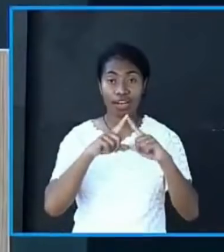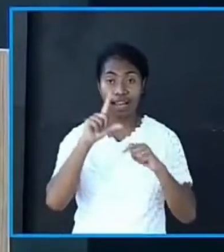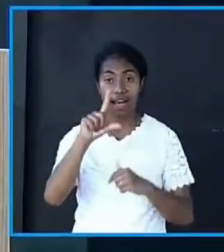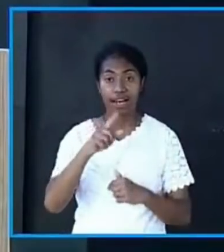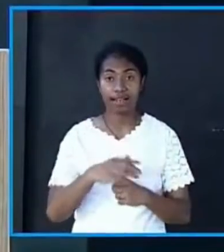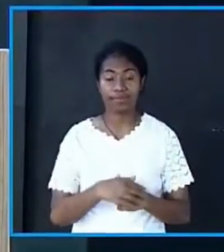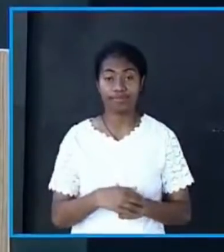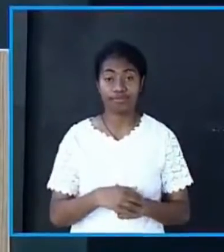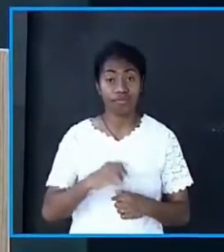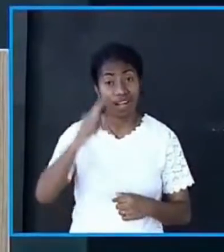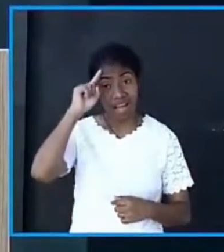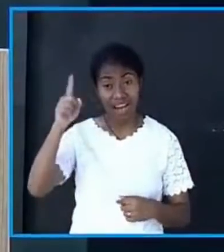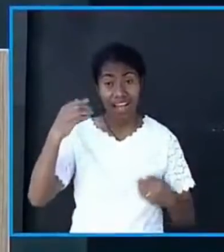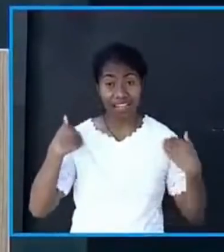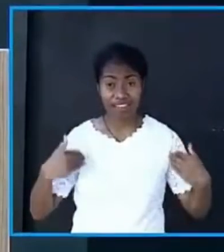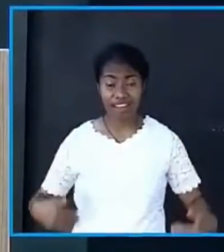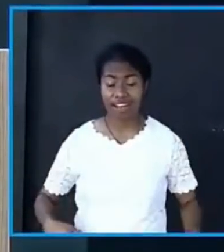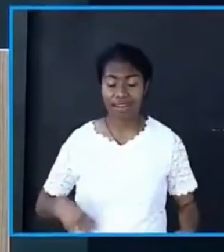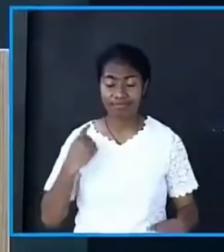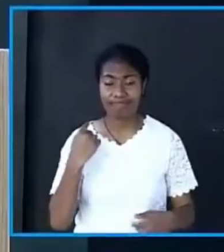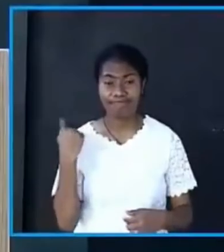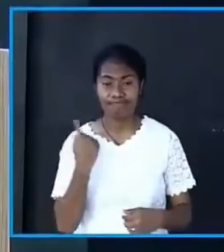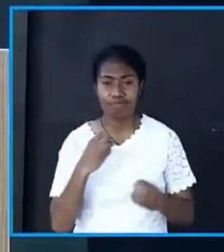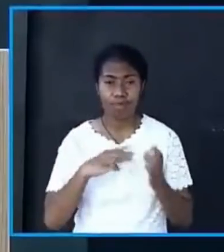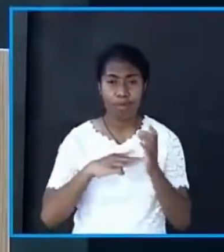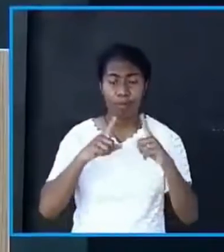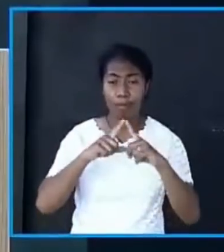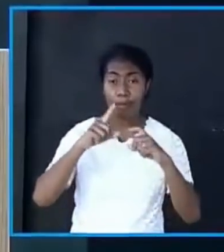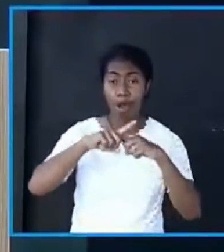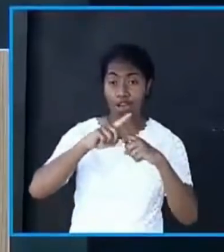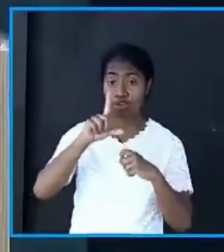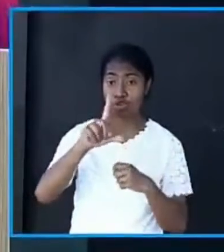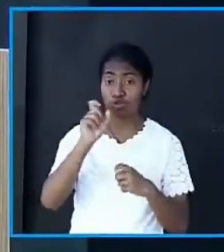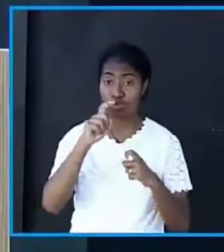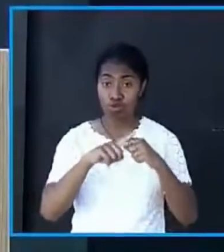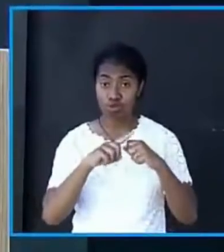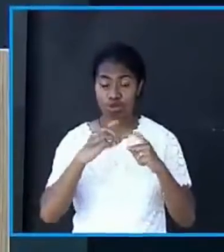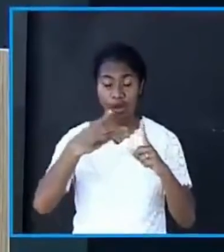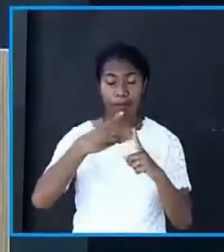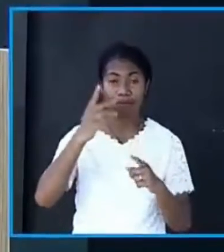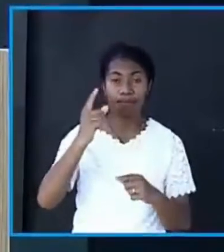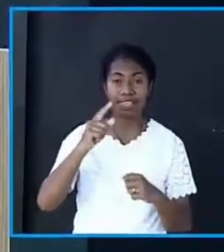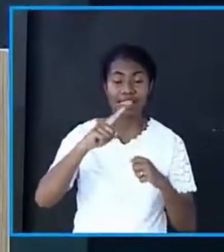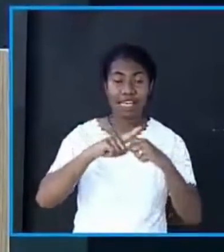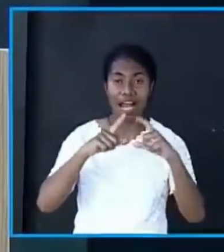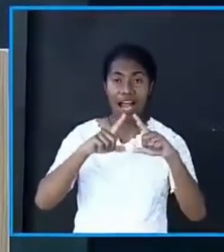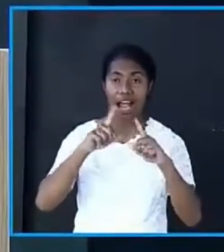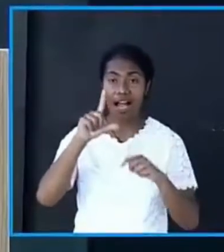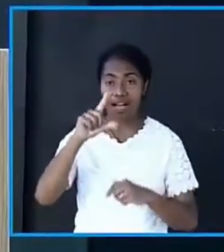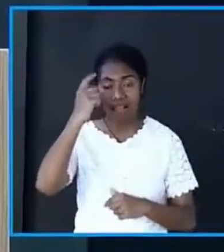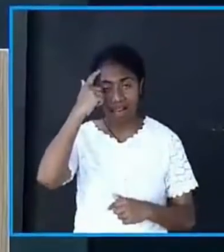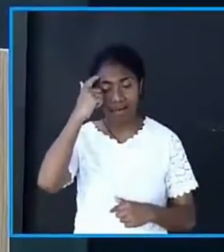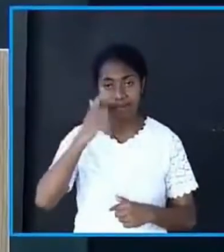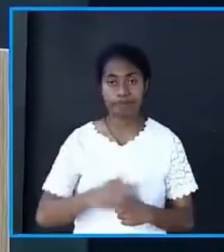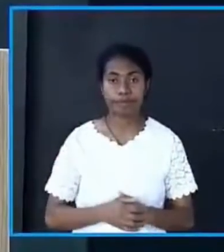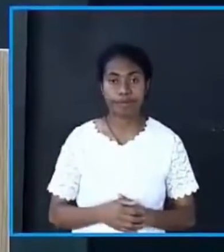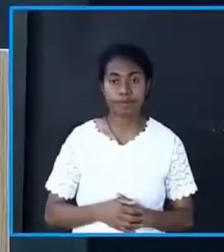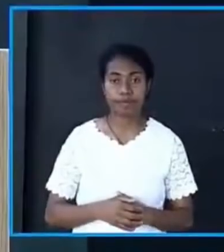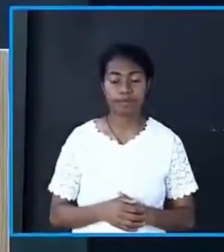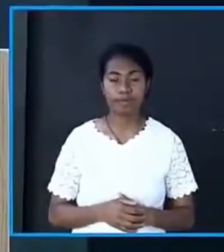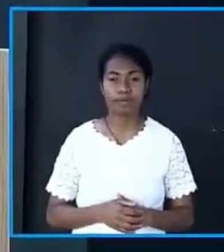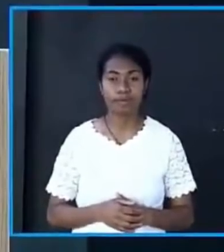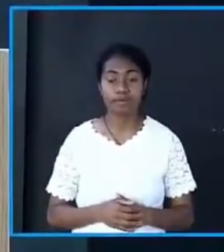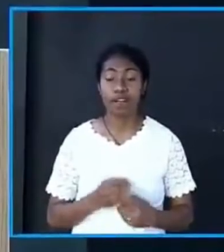makhluk berakal nasional maka sifat rasional ini juga dia berikan